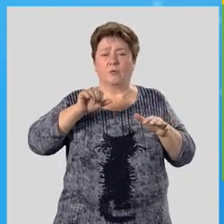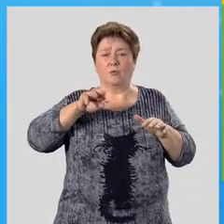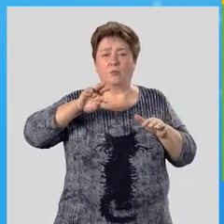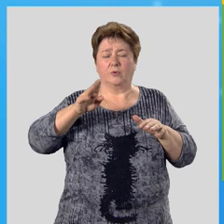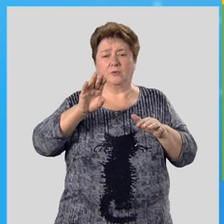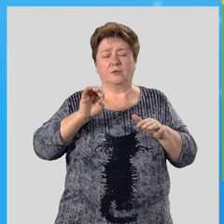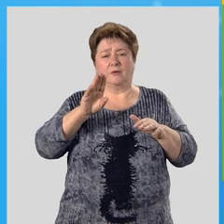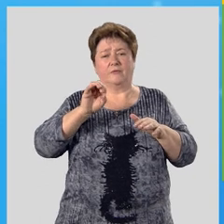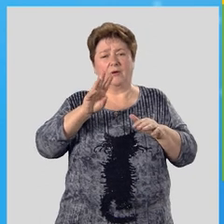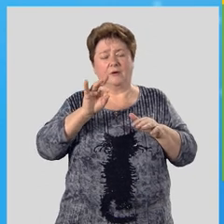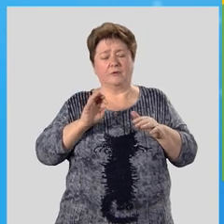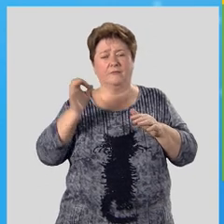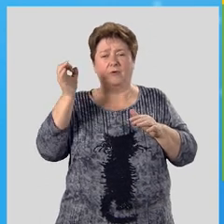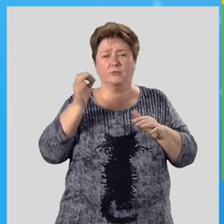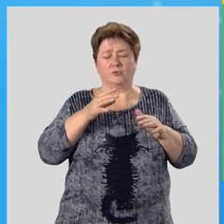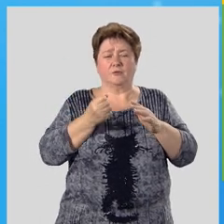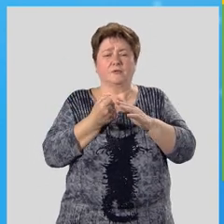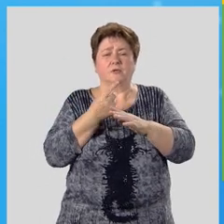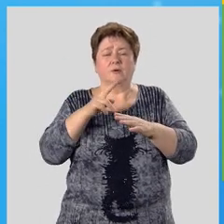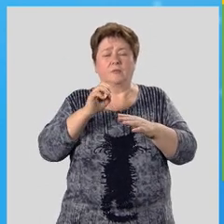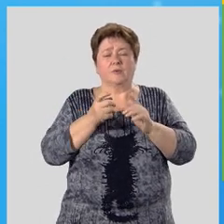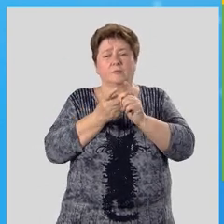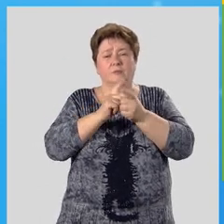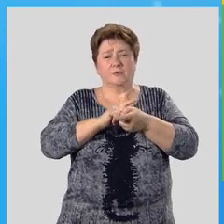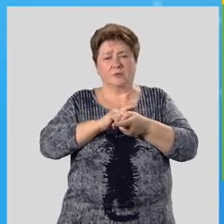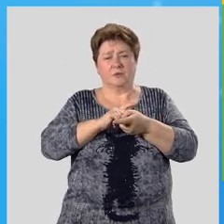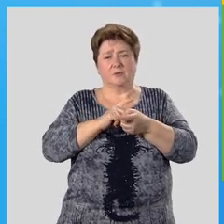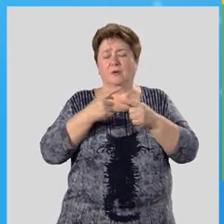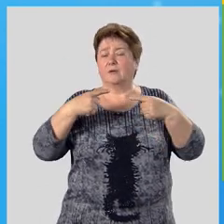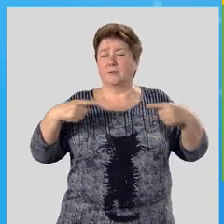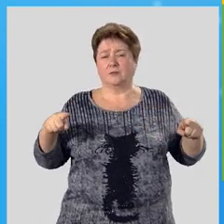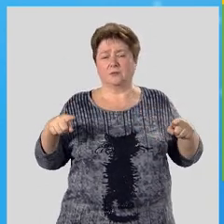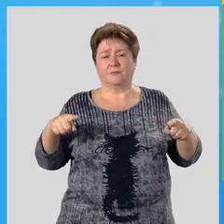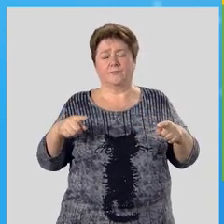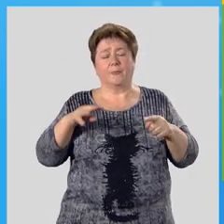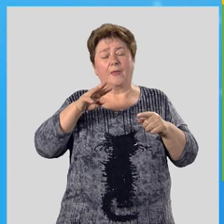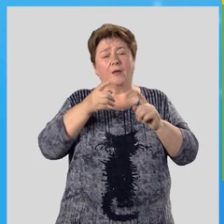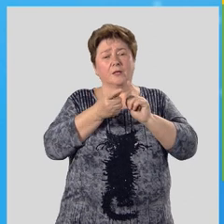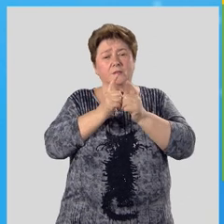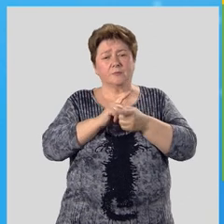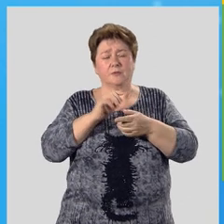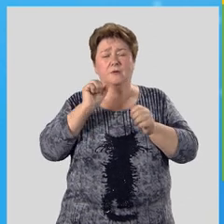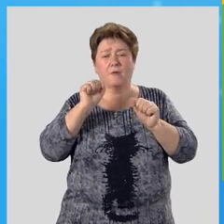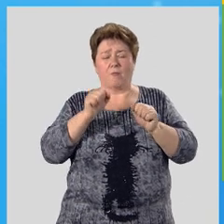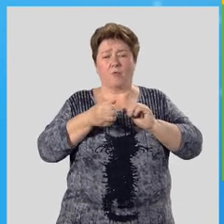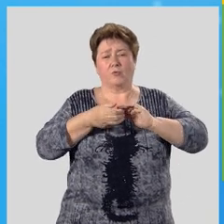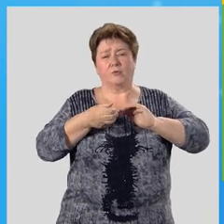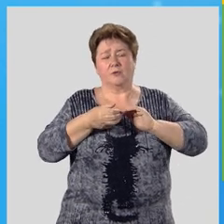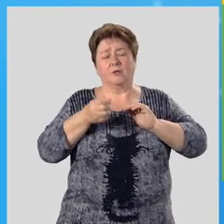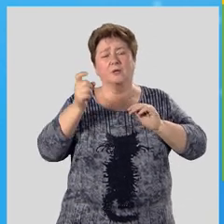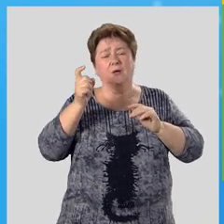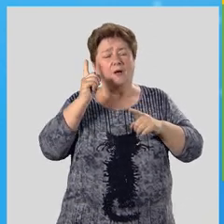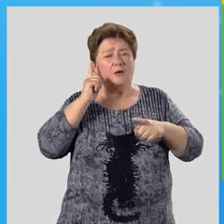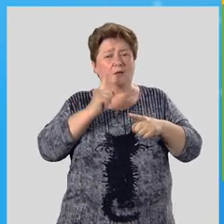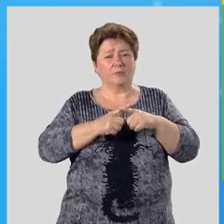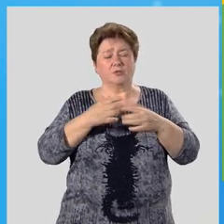ультрафиолетовые лучи. Возникающие при этом мутации разнообразны. Мутации могут вызывать такие